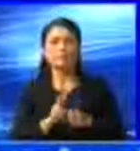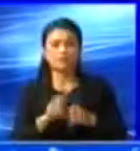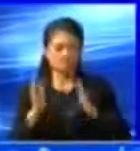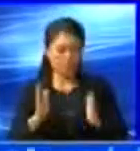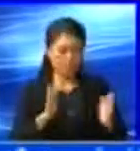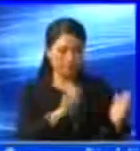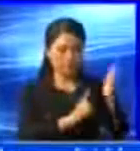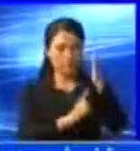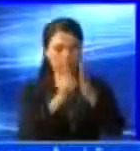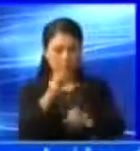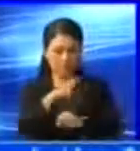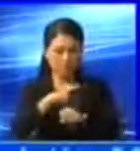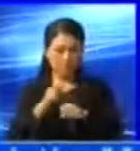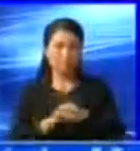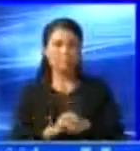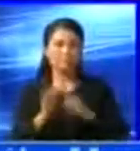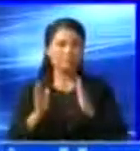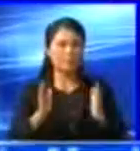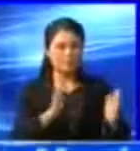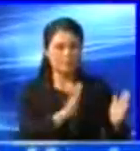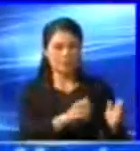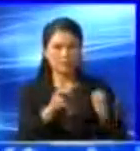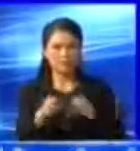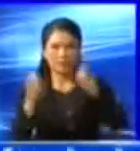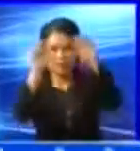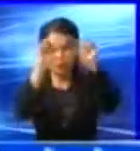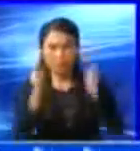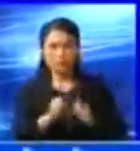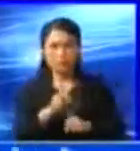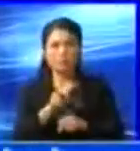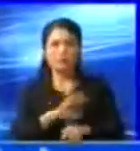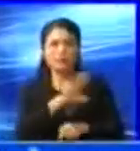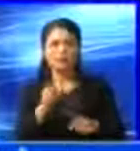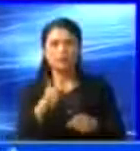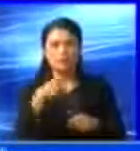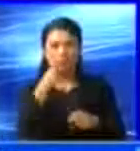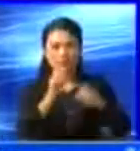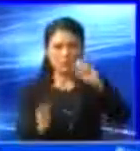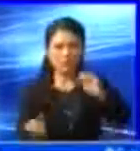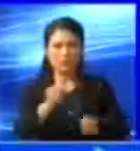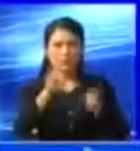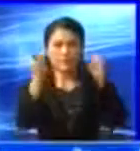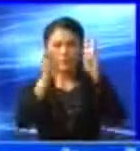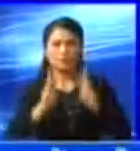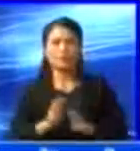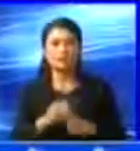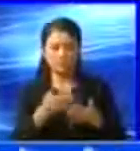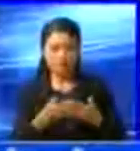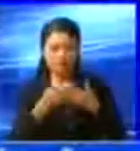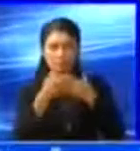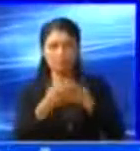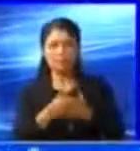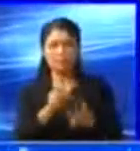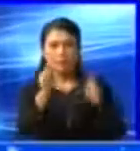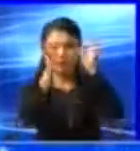ការយុទ្ធសាស្ត្រអភិវឌ្ឍជាតិព្រមទាំងបានរៀបចំផែនការយុទ្ធសាស្ត្រកម្ពុជាដើម្បីឆ្លើយតបនឹងការប្រែប្រួលអាកាសធាតុនិងបានបង្កើតឡើងនូវក្